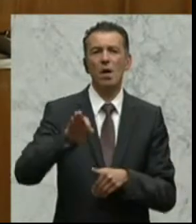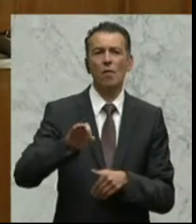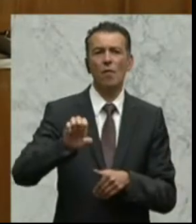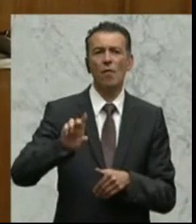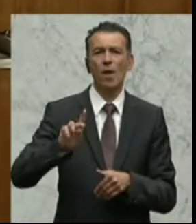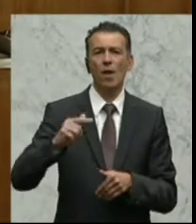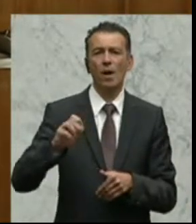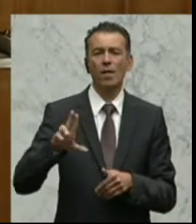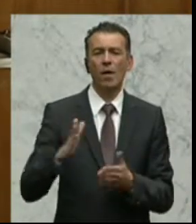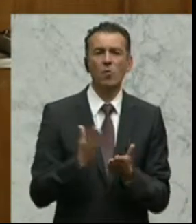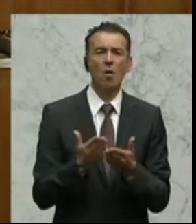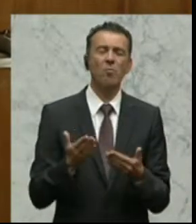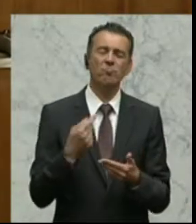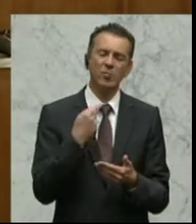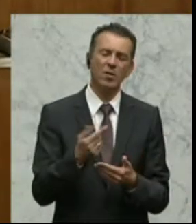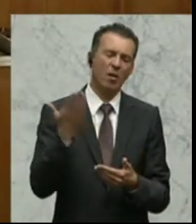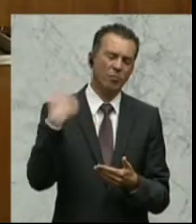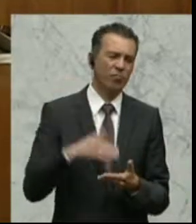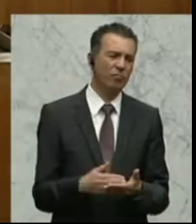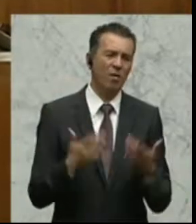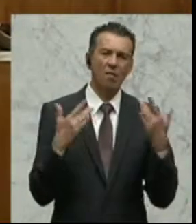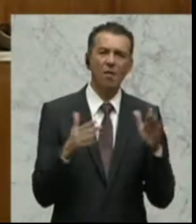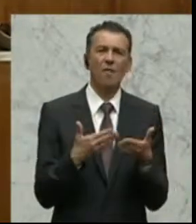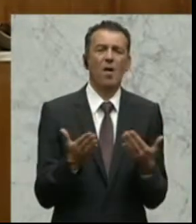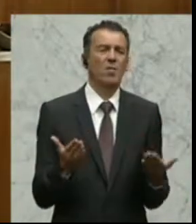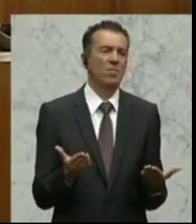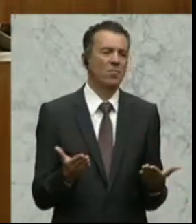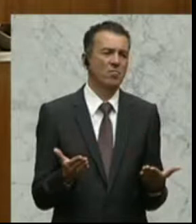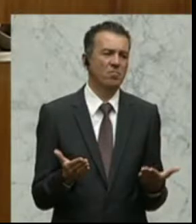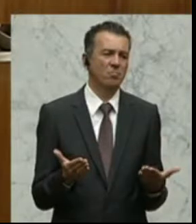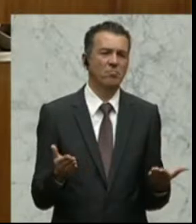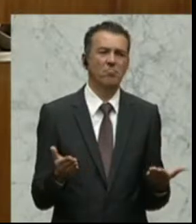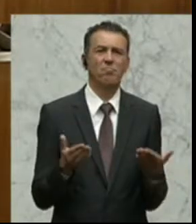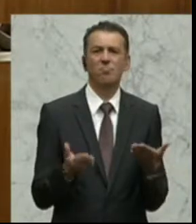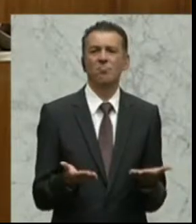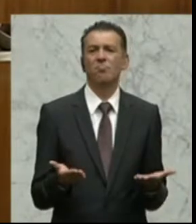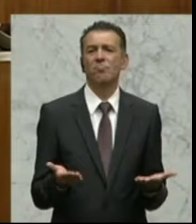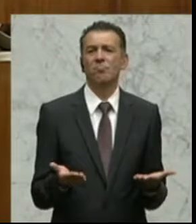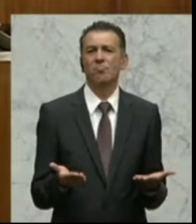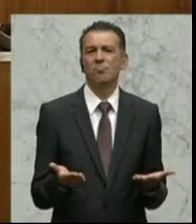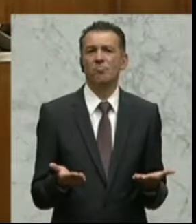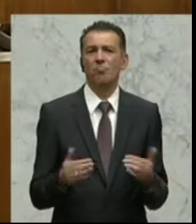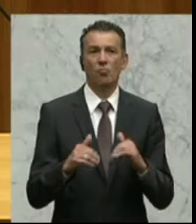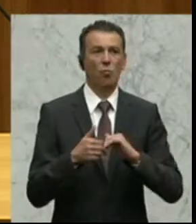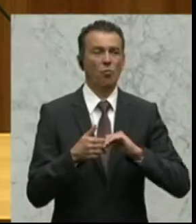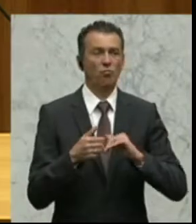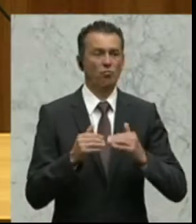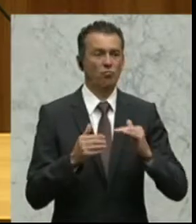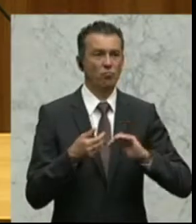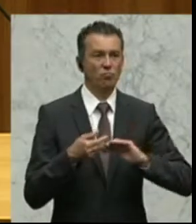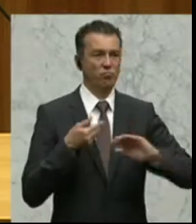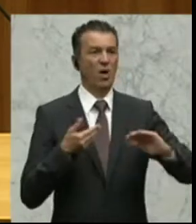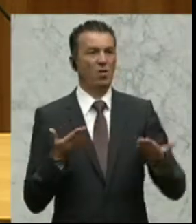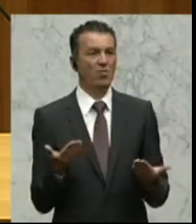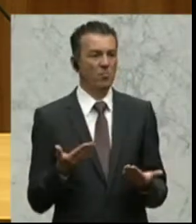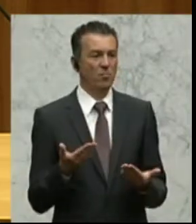Finanzminister Spindlegger, gesagt. Also ich wüsste nicht, was uns da in dieser Vorgehensweise trennt. Und wer die Experten heute gehört